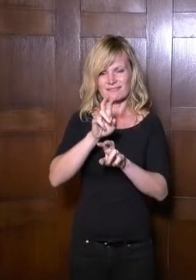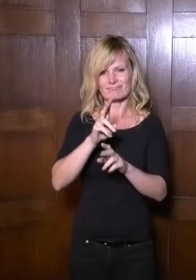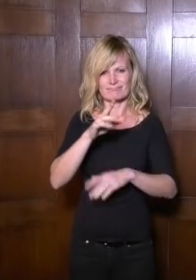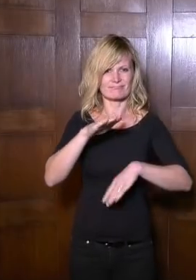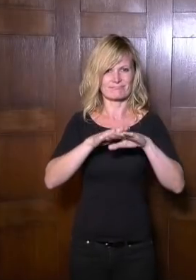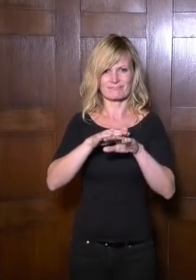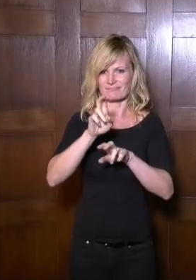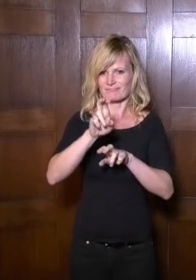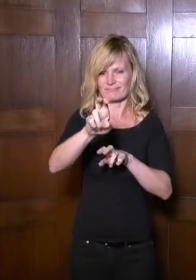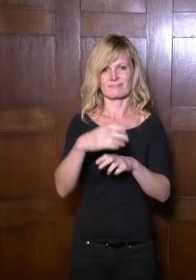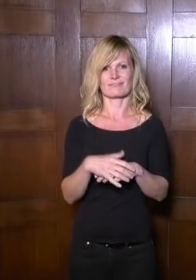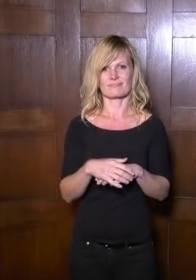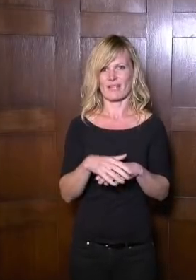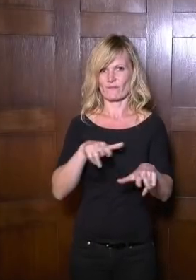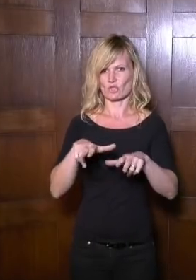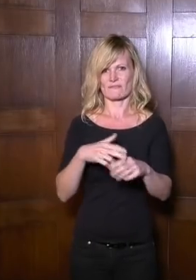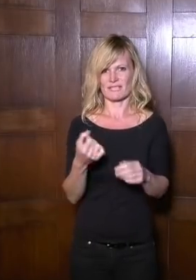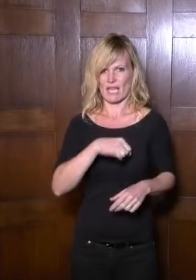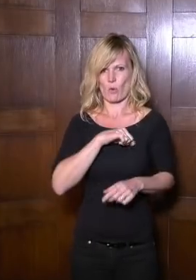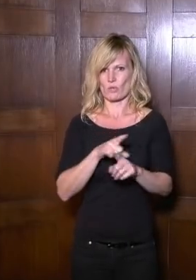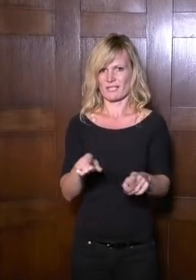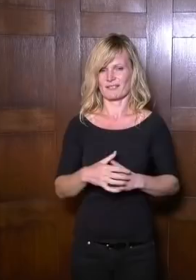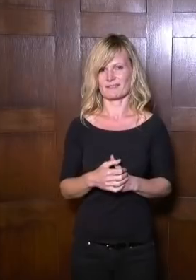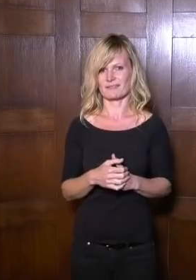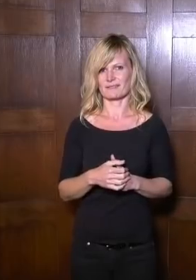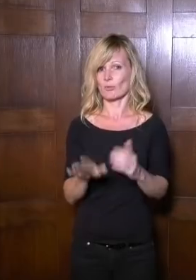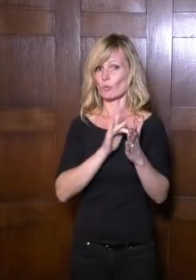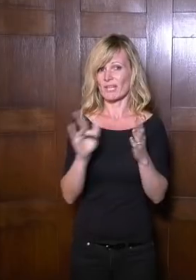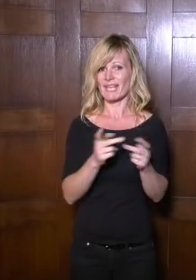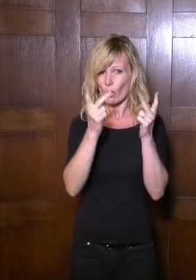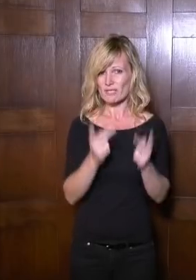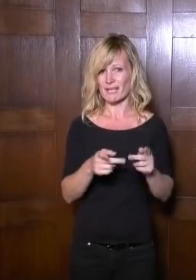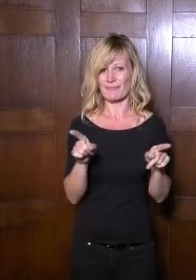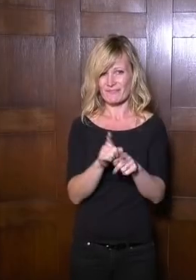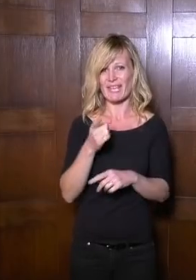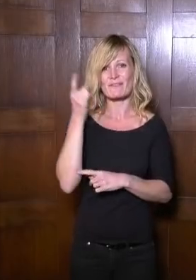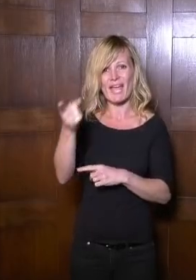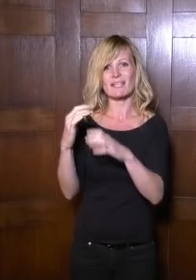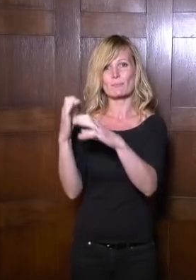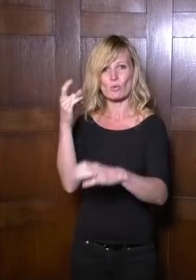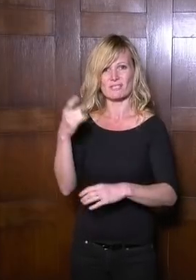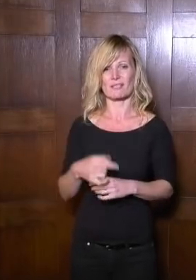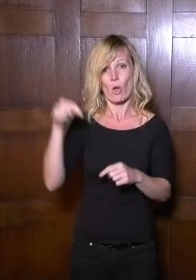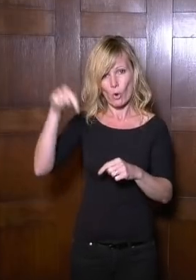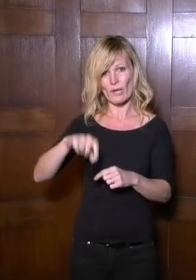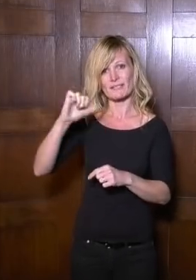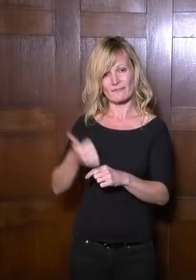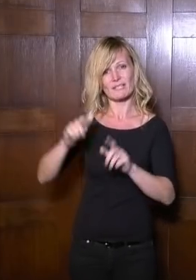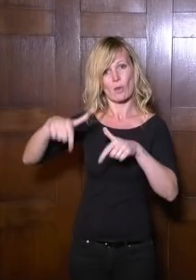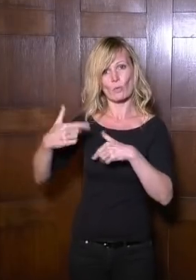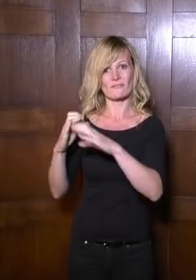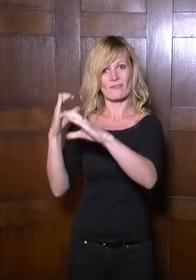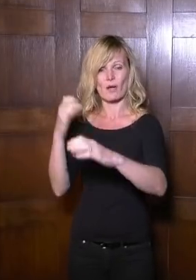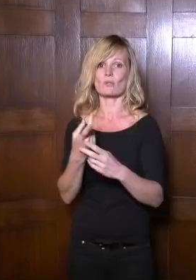wirtschaftlich darstellbar. Wir können die Hygienekonzepte, wie sie im Fernbus, der ja heute wieder begonnen hat zu fahren, oder